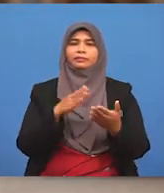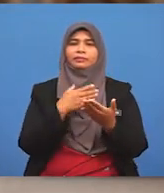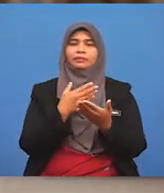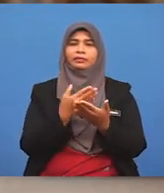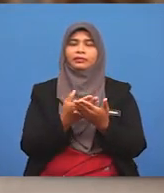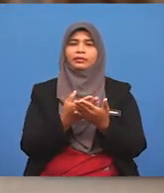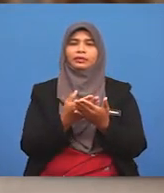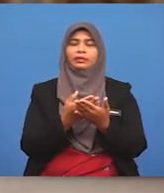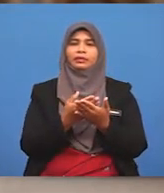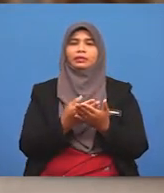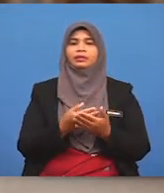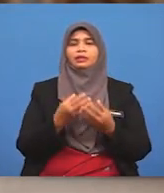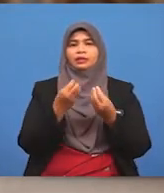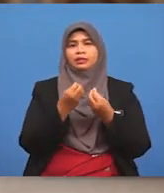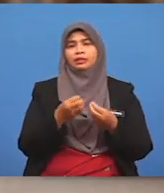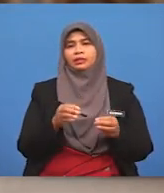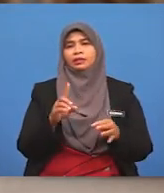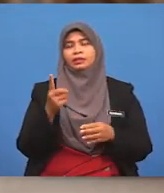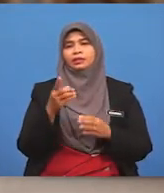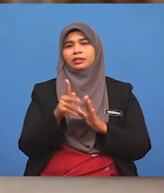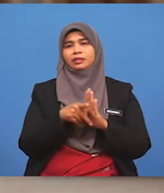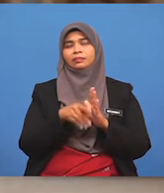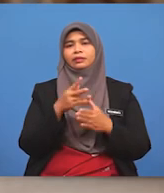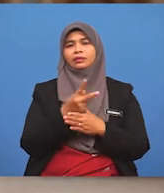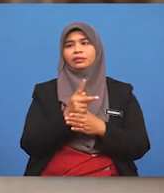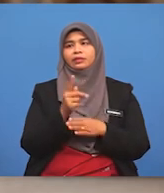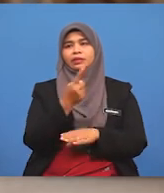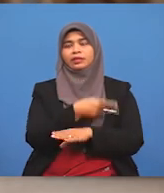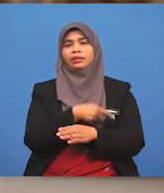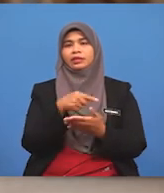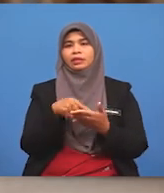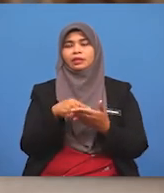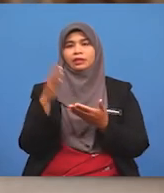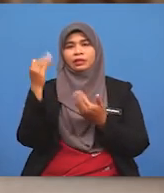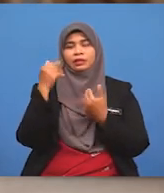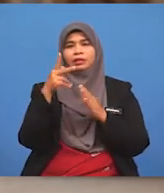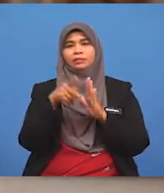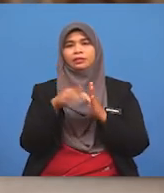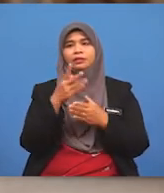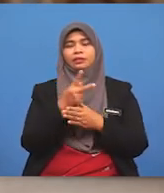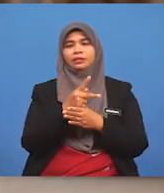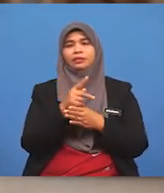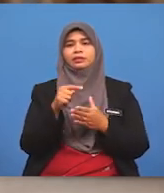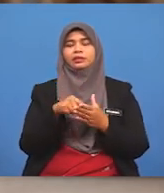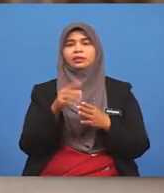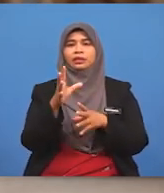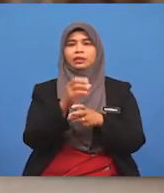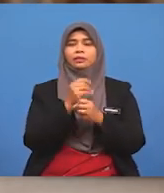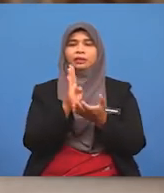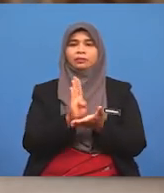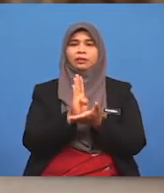sekian saja perkongsian pembelajaran kita pada hari ini. Diharapkan perkongsian ini dapat membantu murid-murid